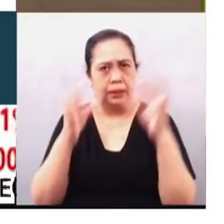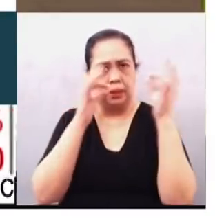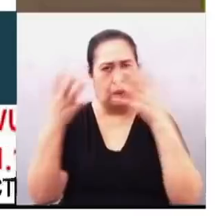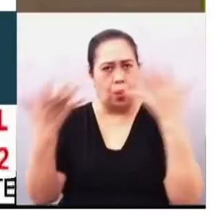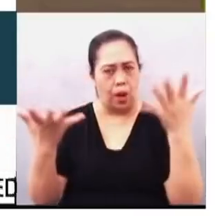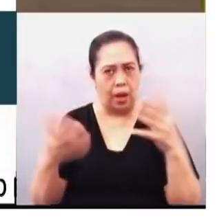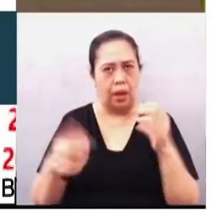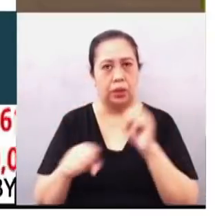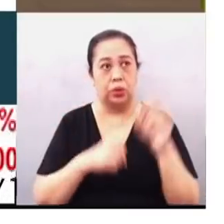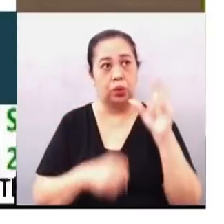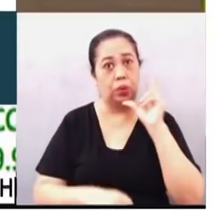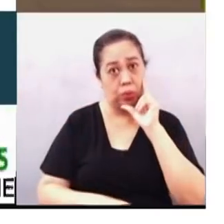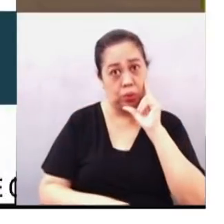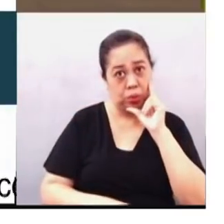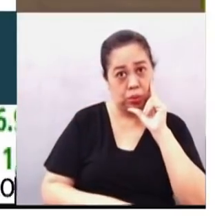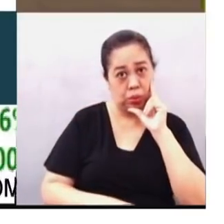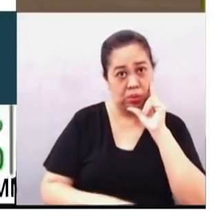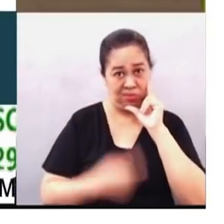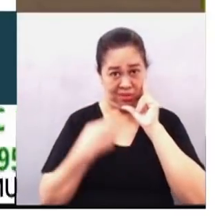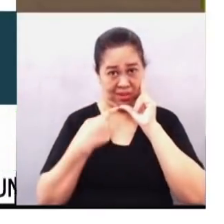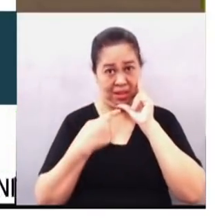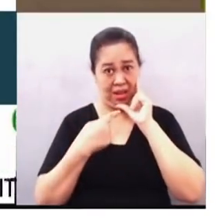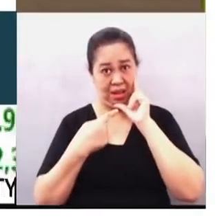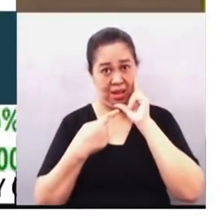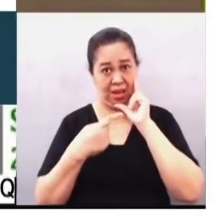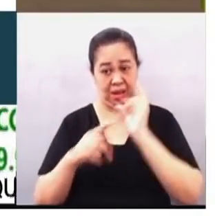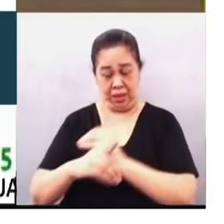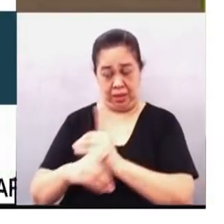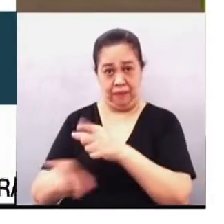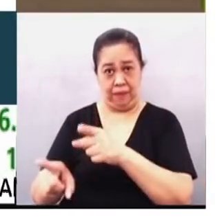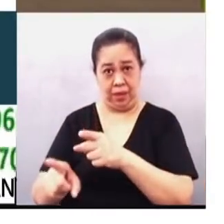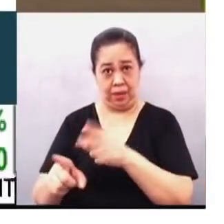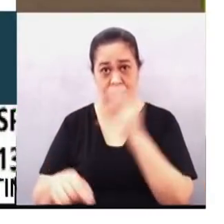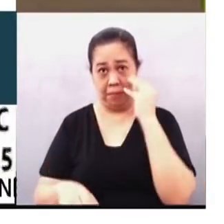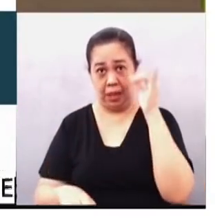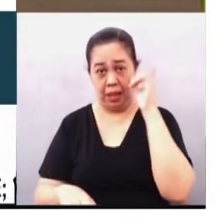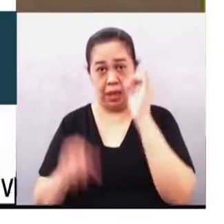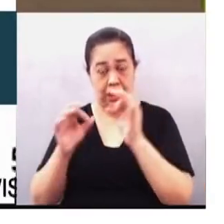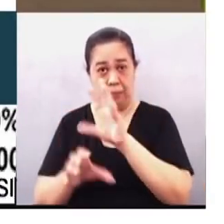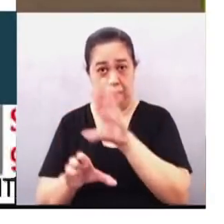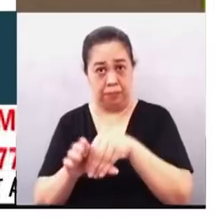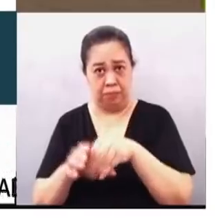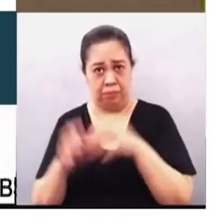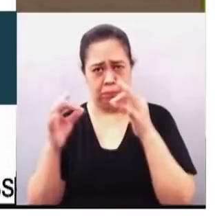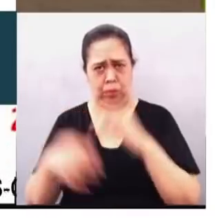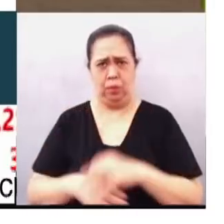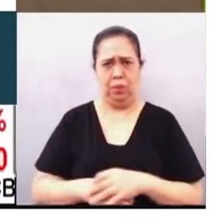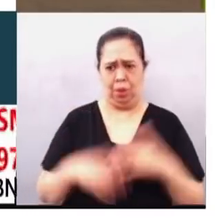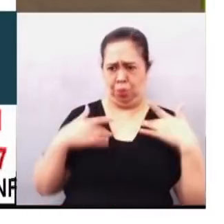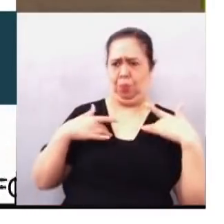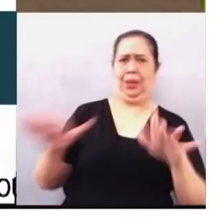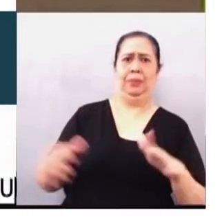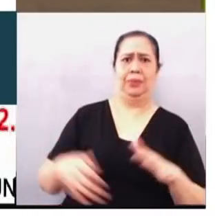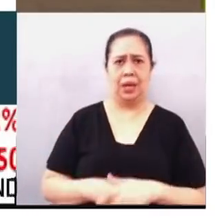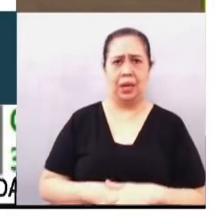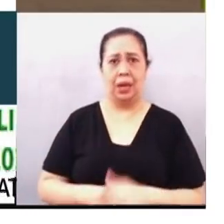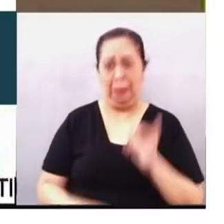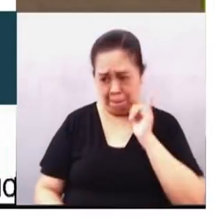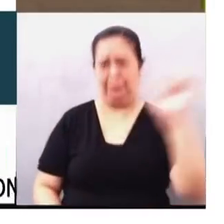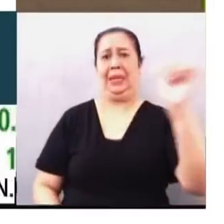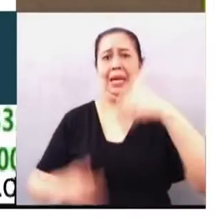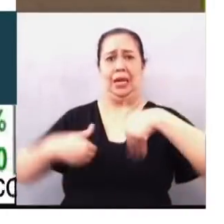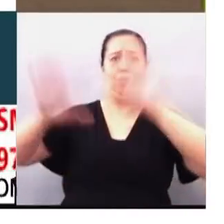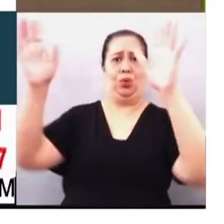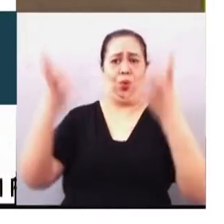si Duterte, si President Duterte pa, didipinsahan niya yan. Kung involved yan si Michael Yang na yan, uy, ano pakialam niya? Bitayin ninyo yan kung gusto